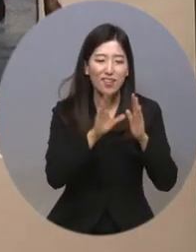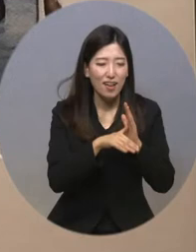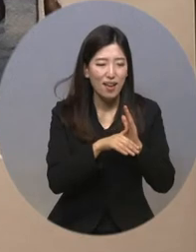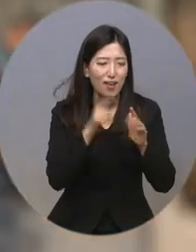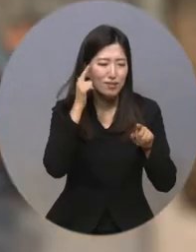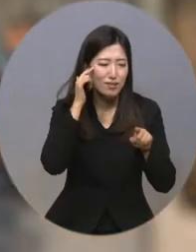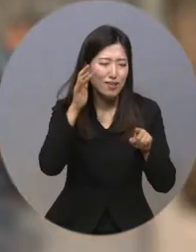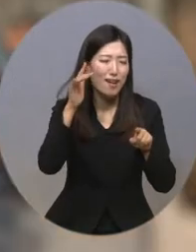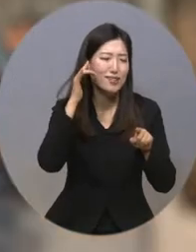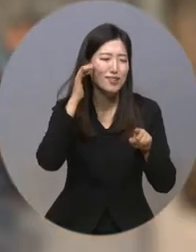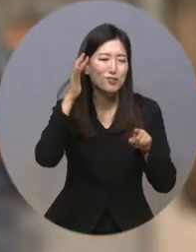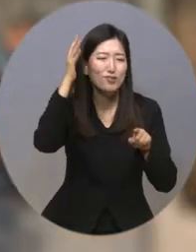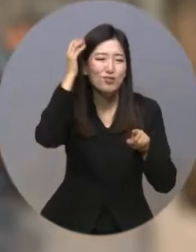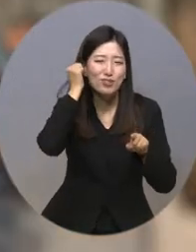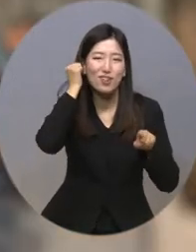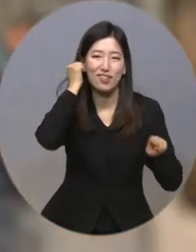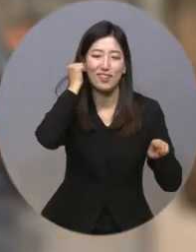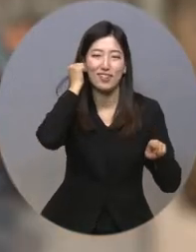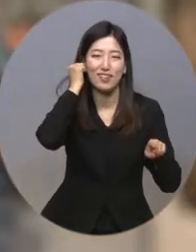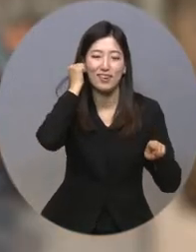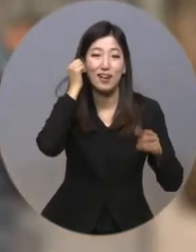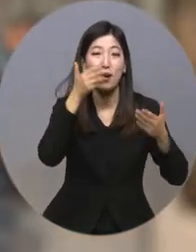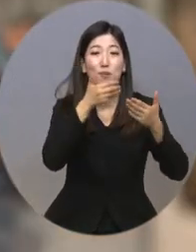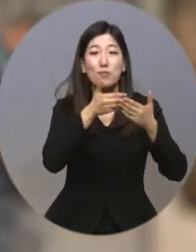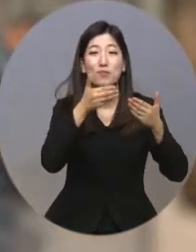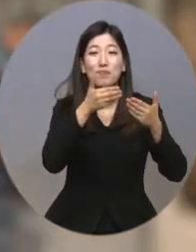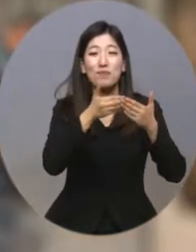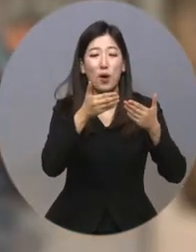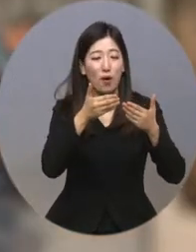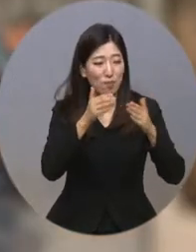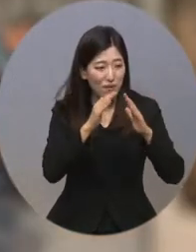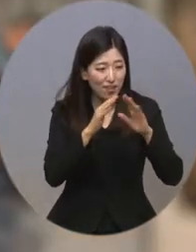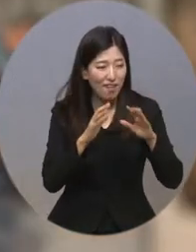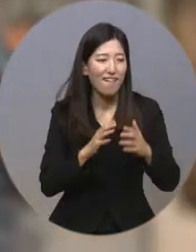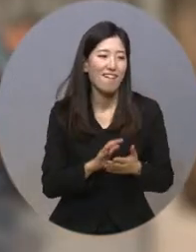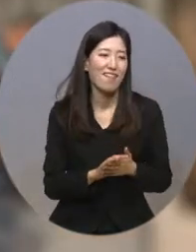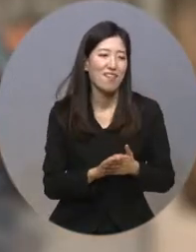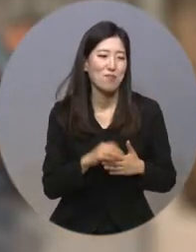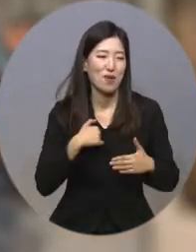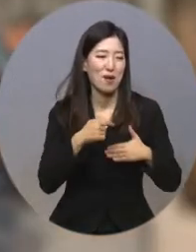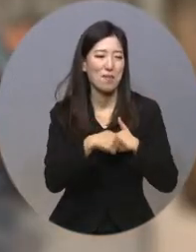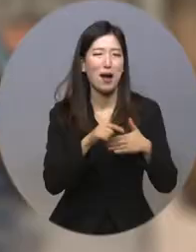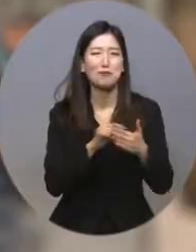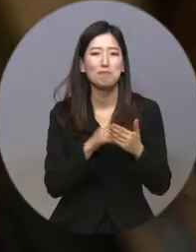고향 마을의 고즈넉한 풍경들은 보면 볼수록 정겹습니다.